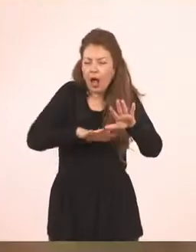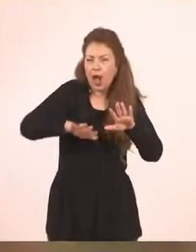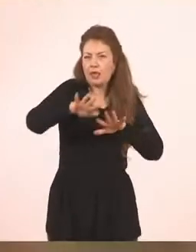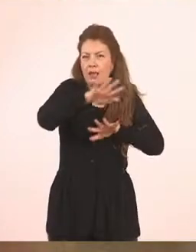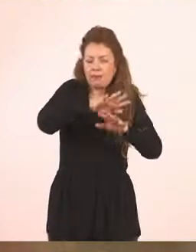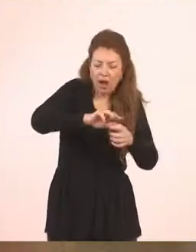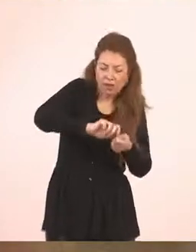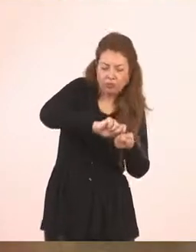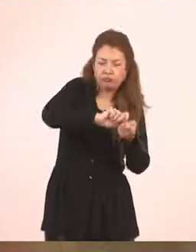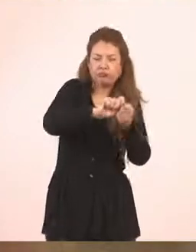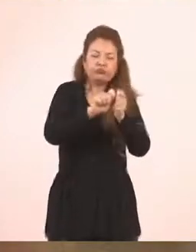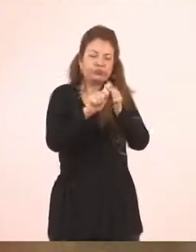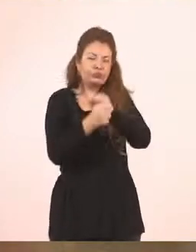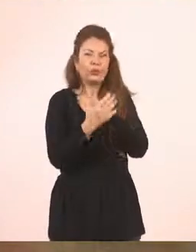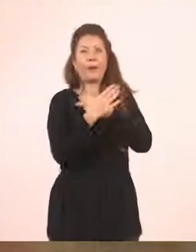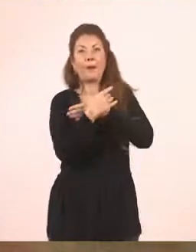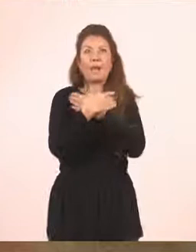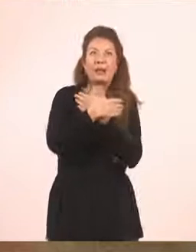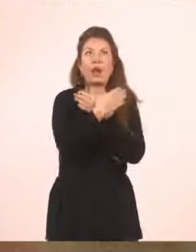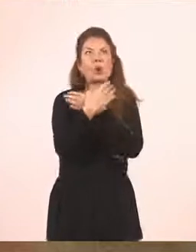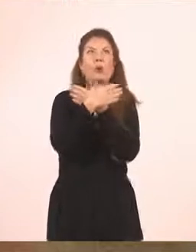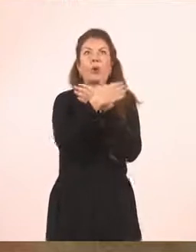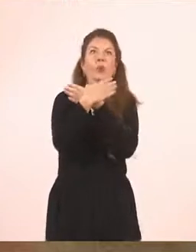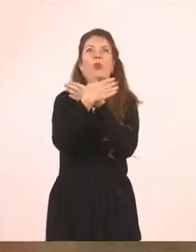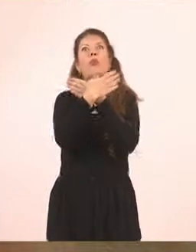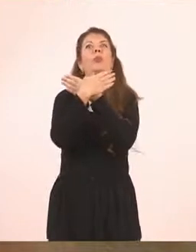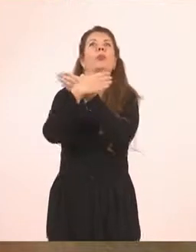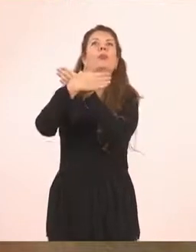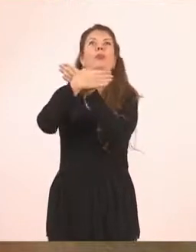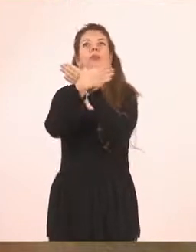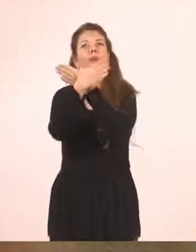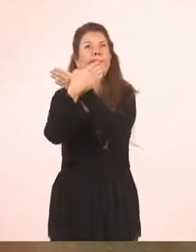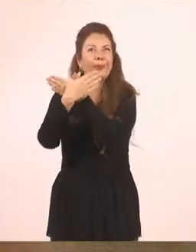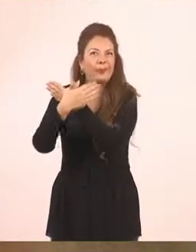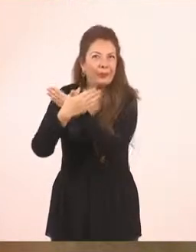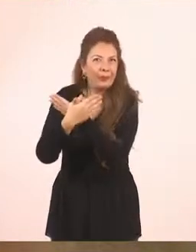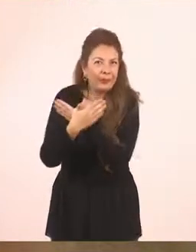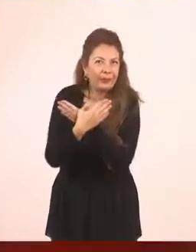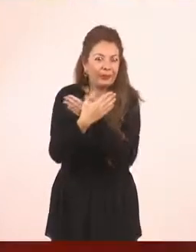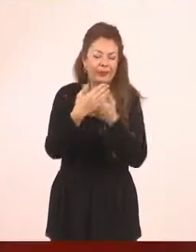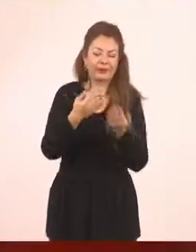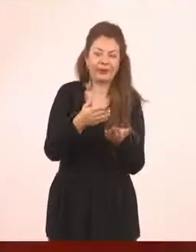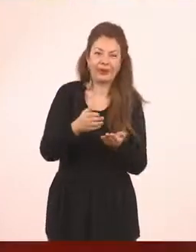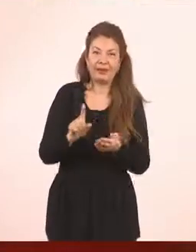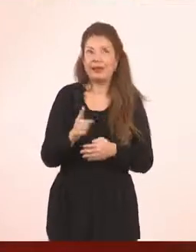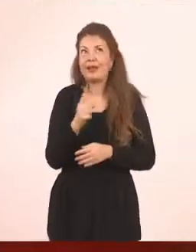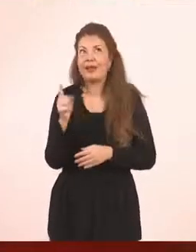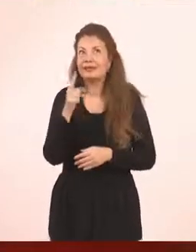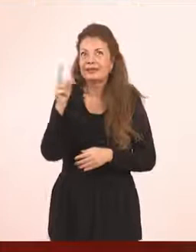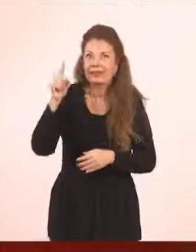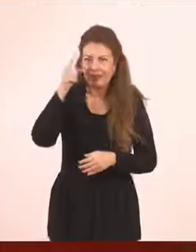μια μαγική πεταλούδα να φύγει. Για να δούμε.